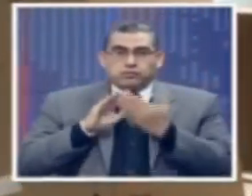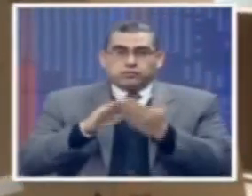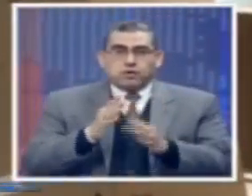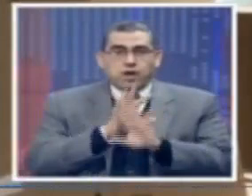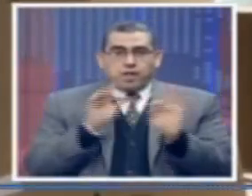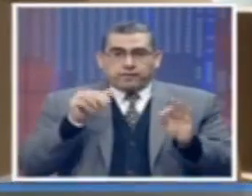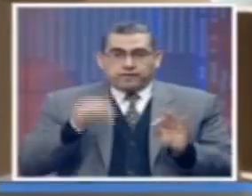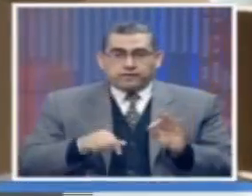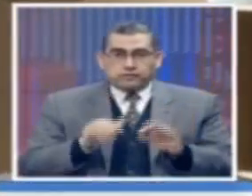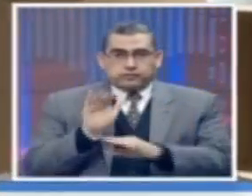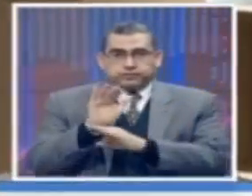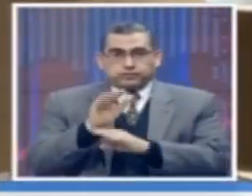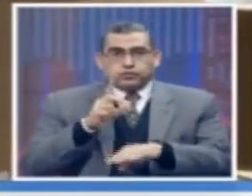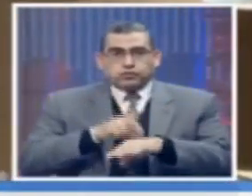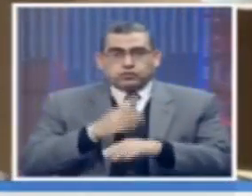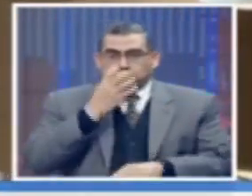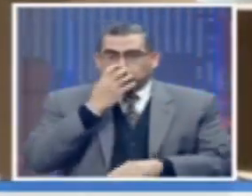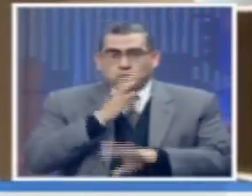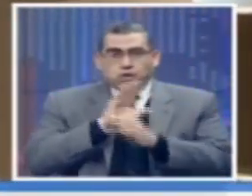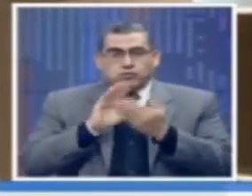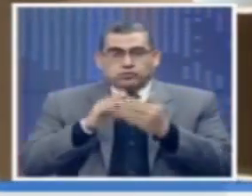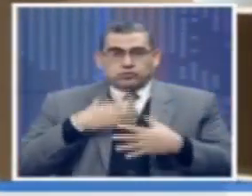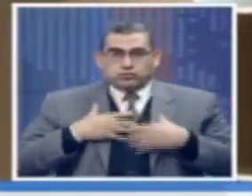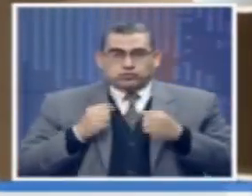لهم رعاية صحية متميزة.